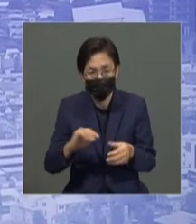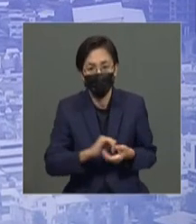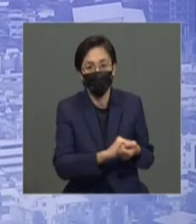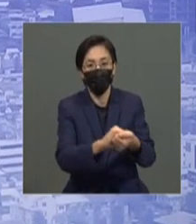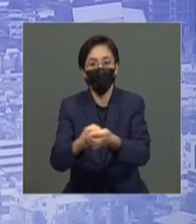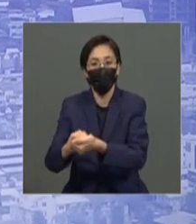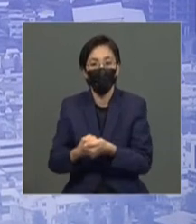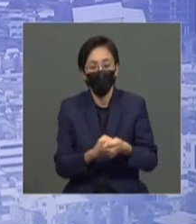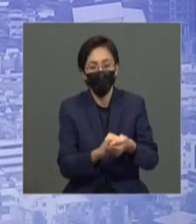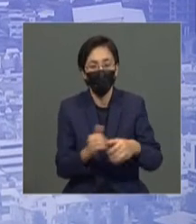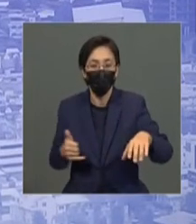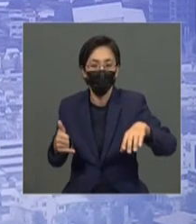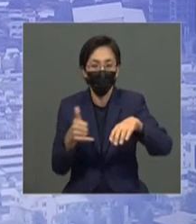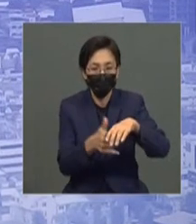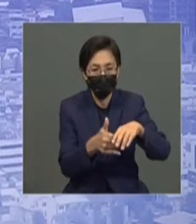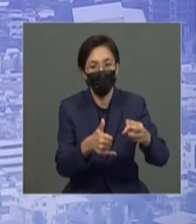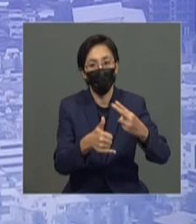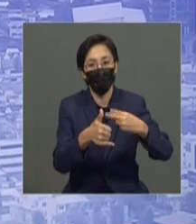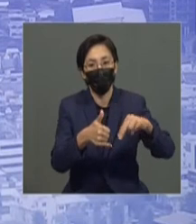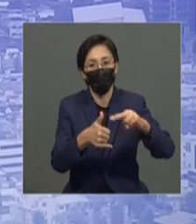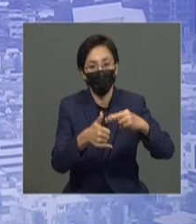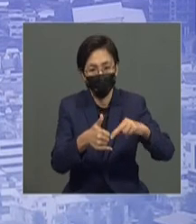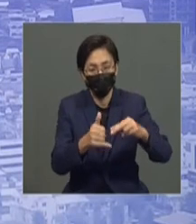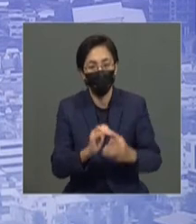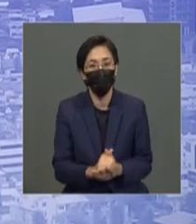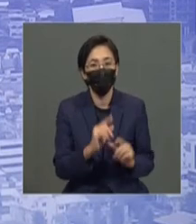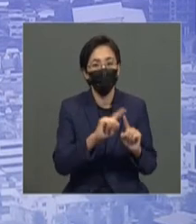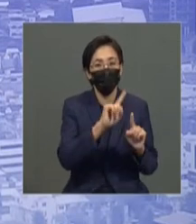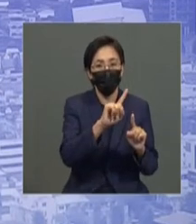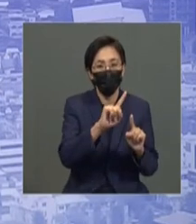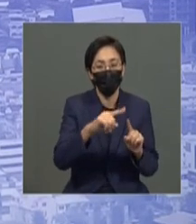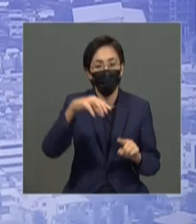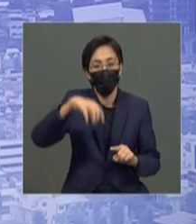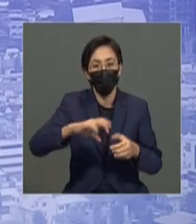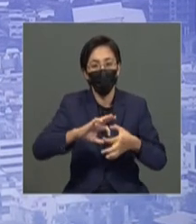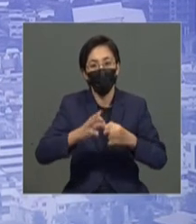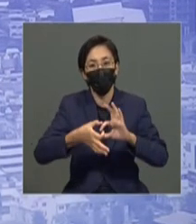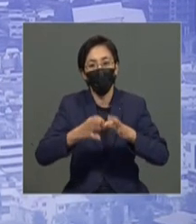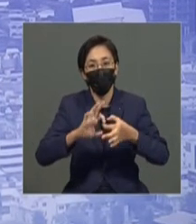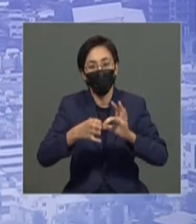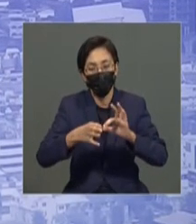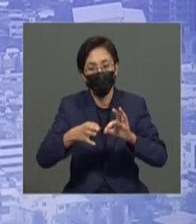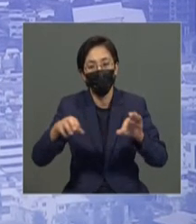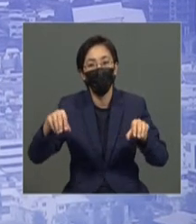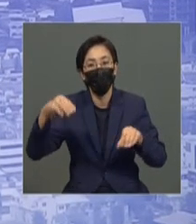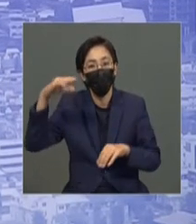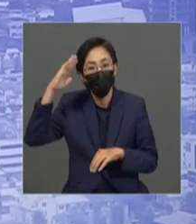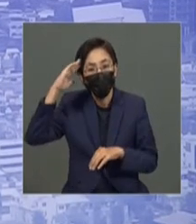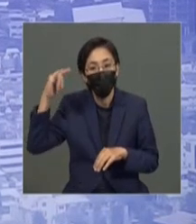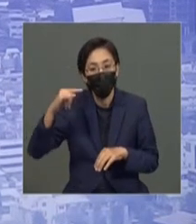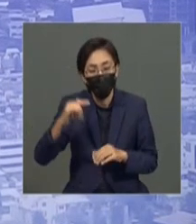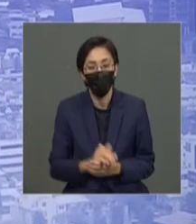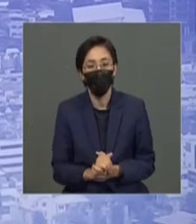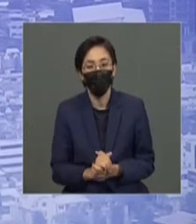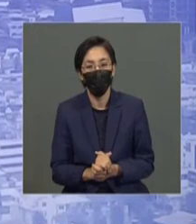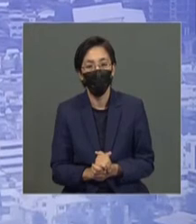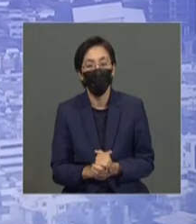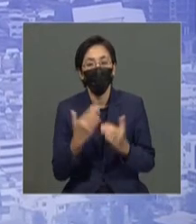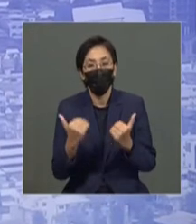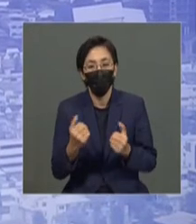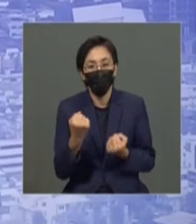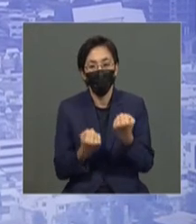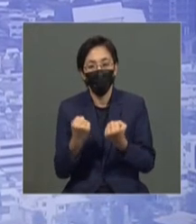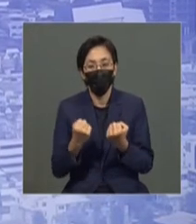มือเข้าไปรับการตรวจที่1ก็คือสนามกีฬาทุปะเตมีนะคะจะมีการจัดรถพระราชท